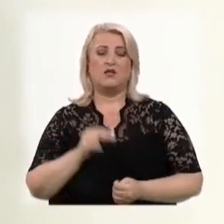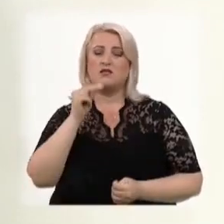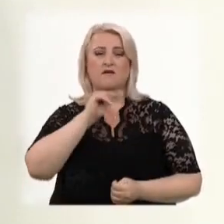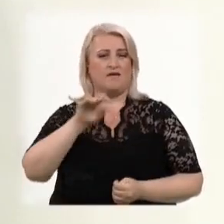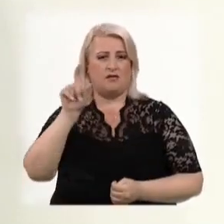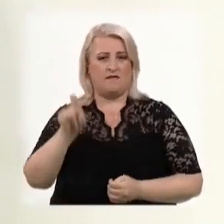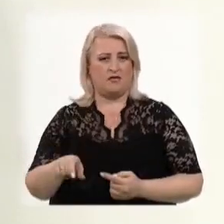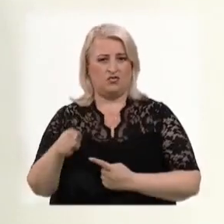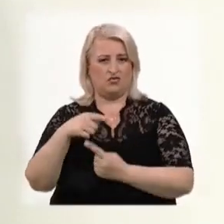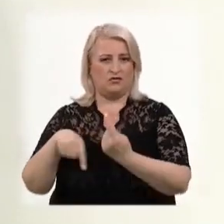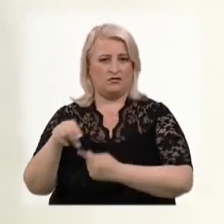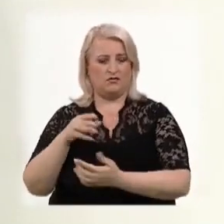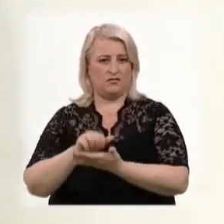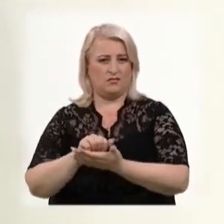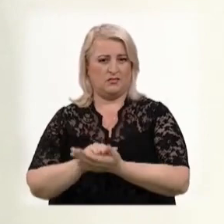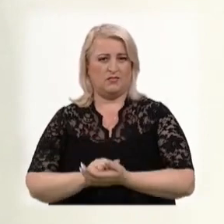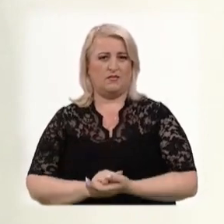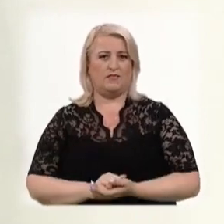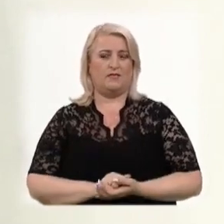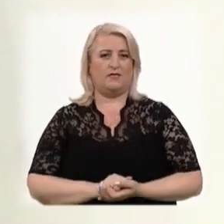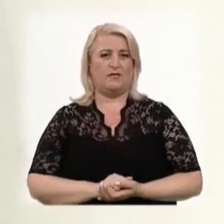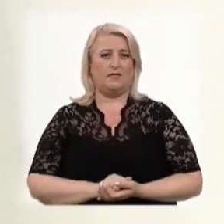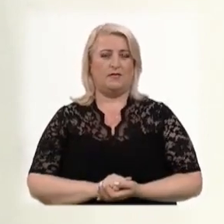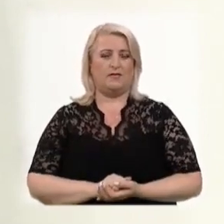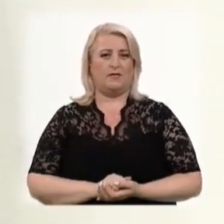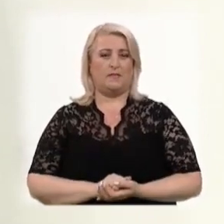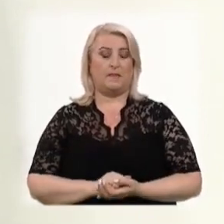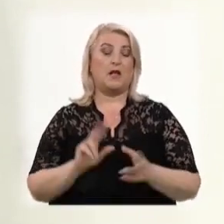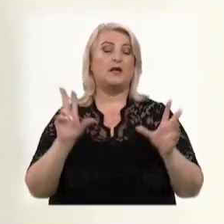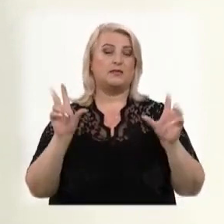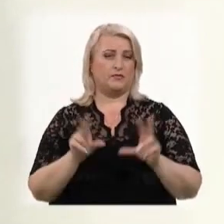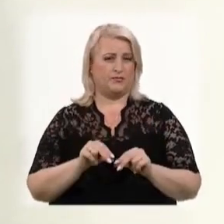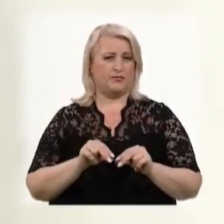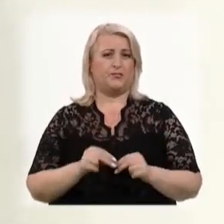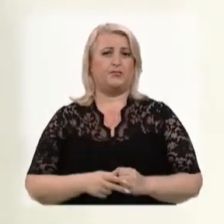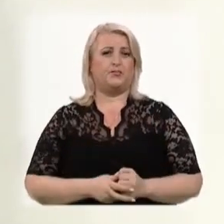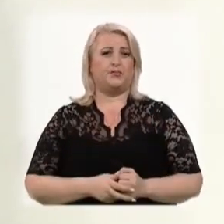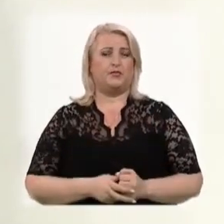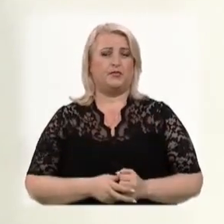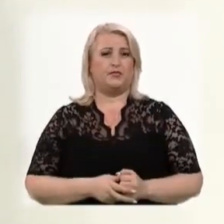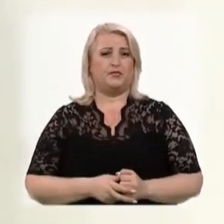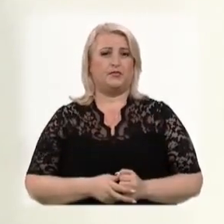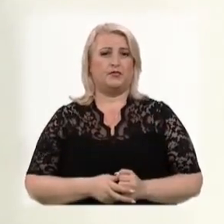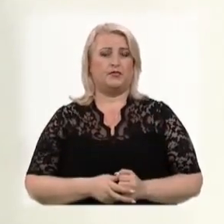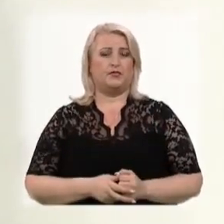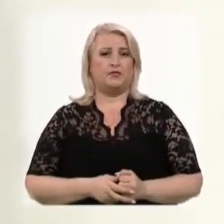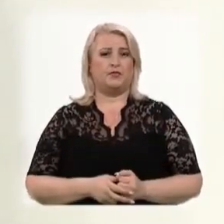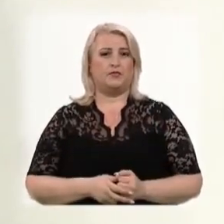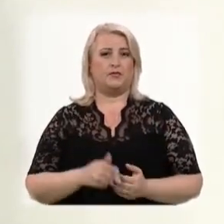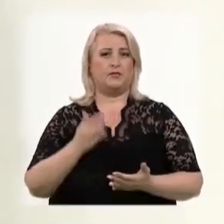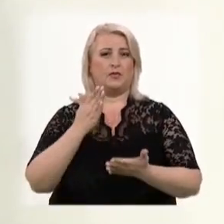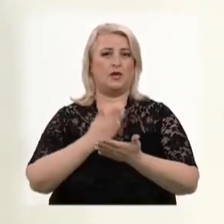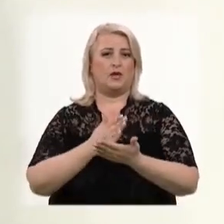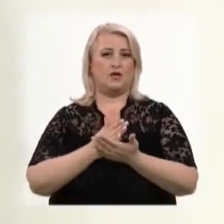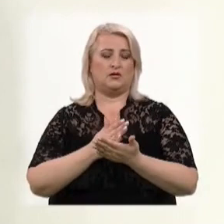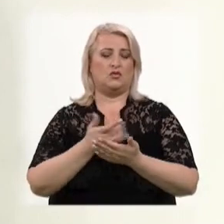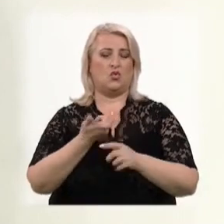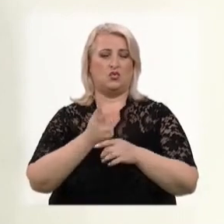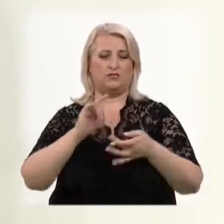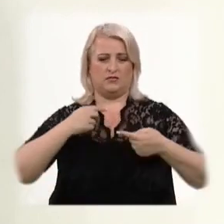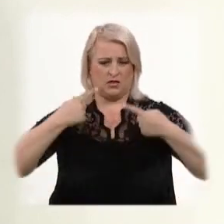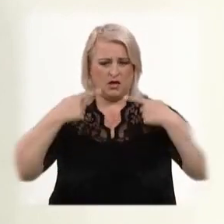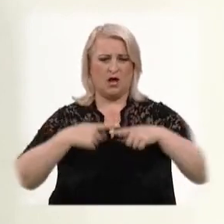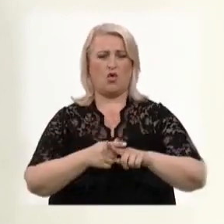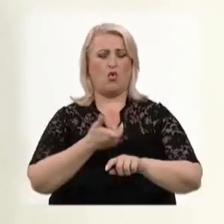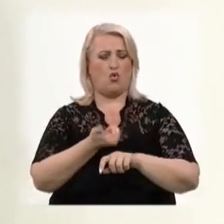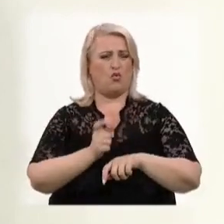antreprenorul e de vina de vina din fericire avem un sau Tehnologic foarte puternic deci